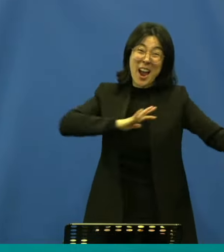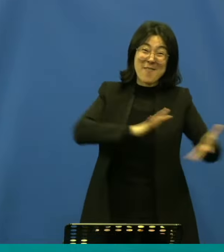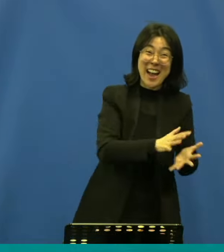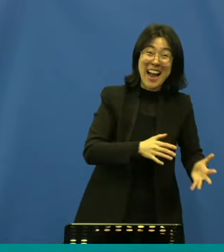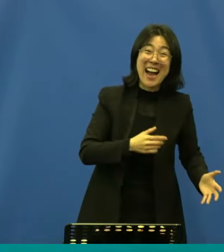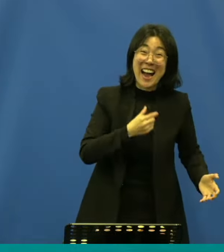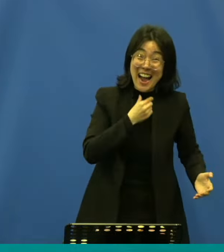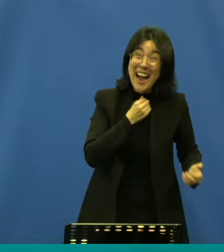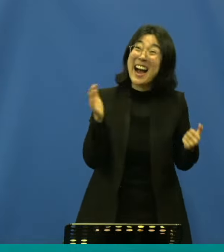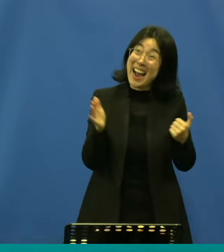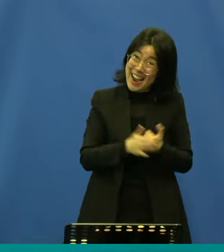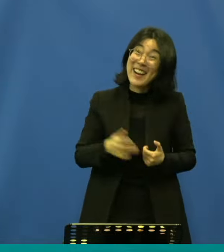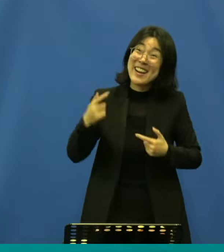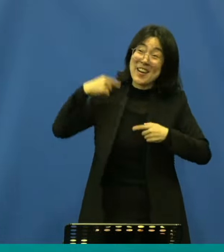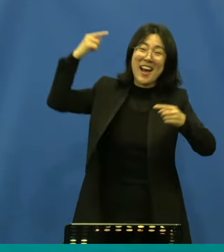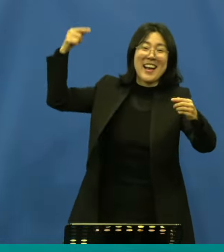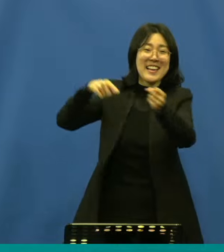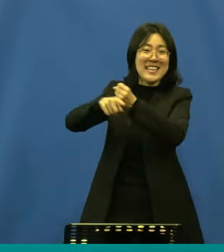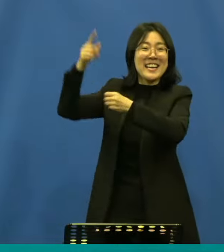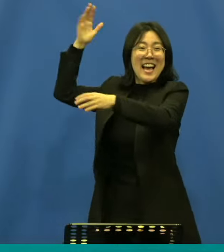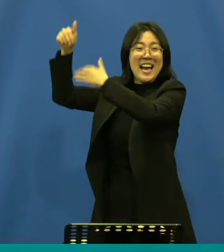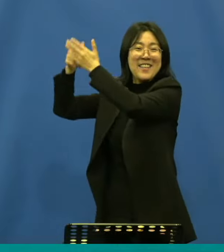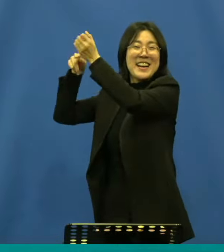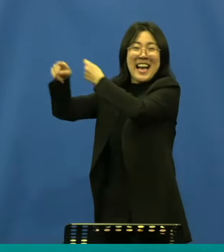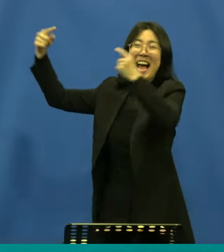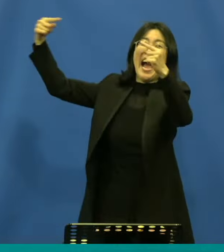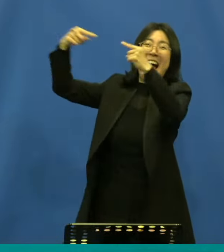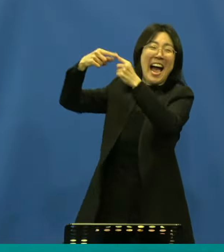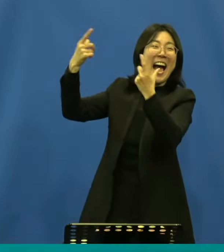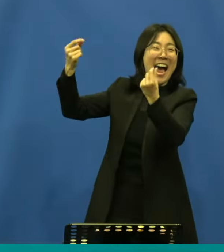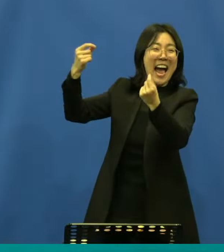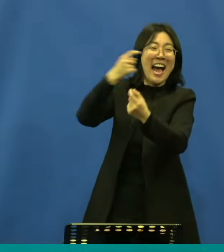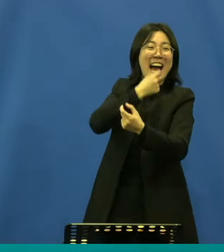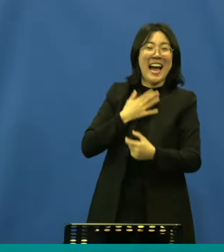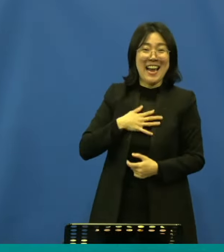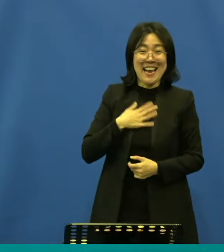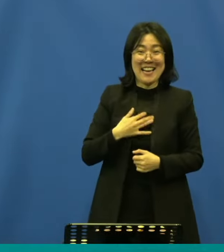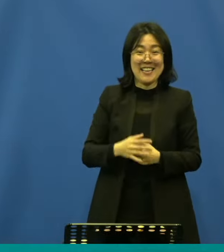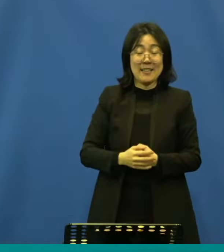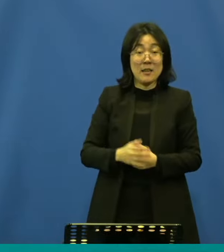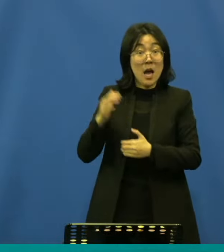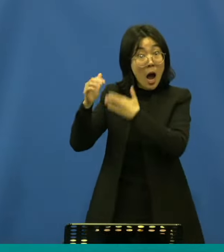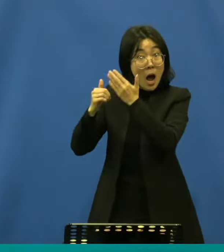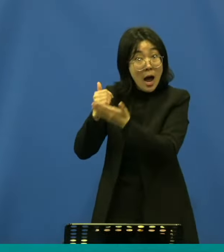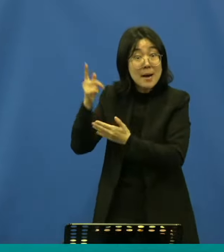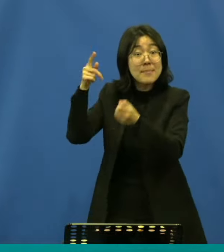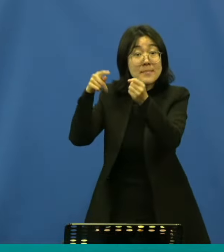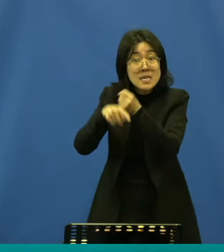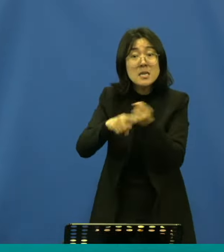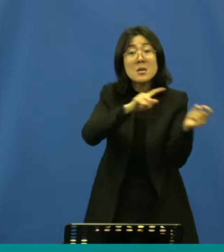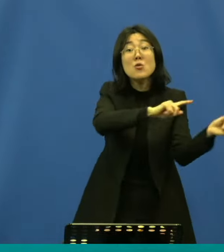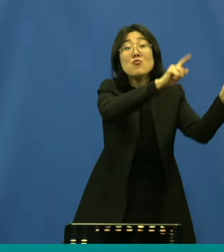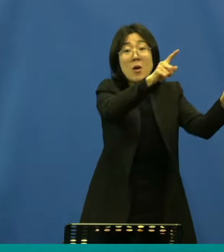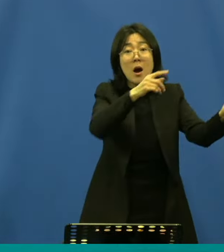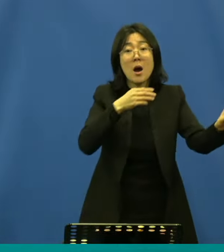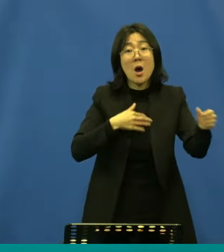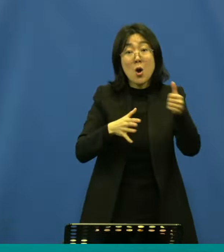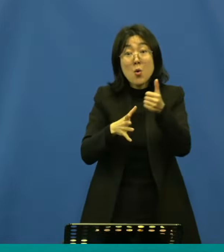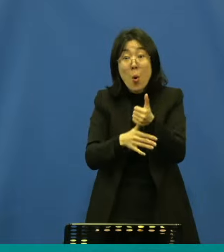니느웨가 망한 모습은 요나의 사역에 대한 보상과도 같은 것입니다. 그런데 대충 요나가 그런 그림을